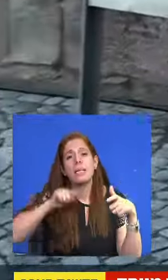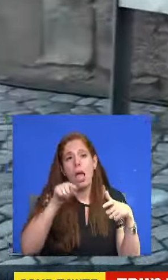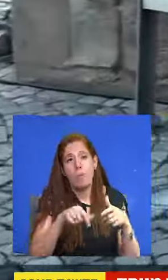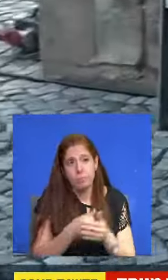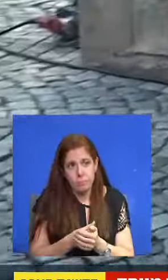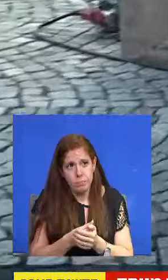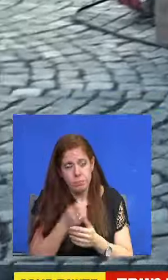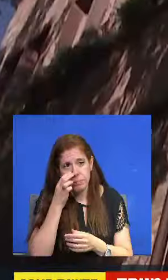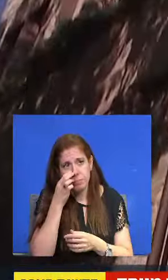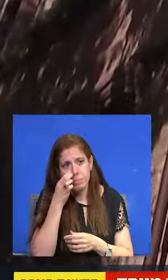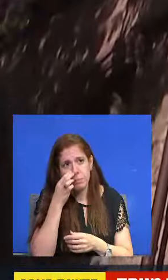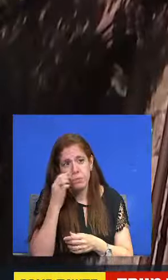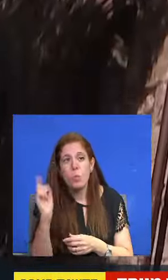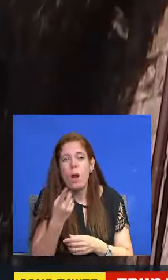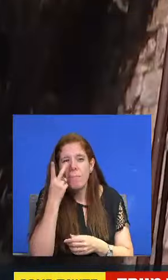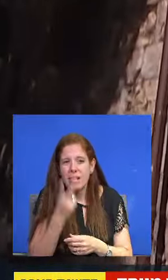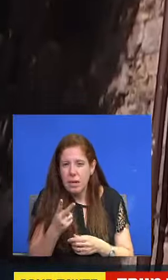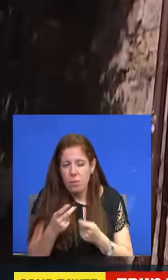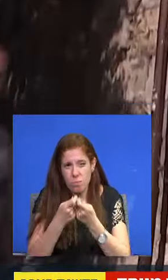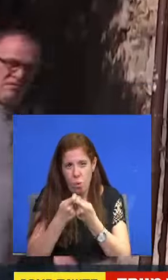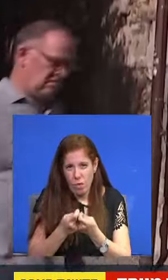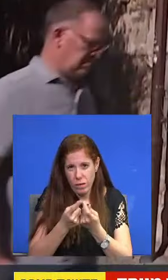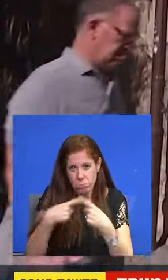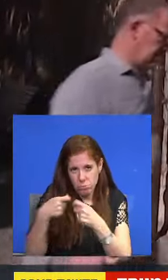Das sieht alles hier nach AfD aus.